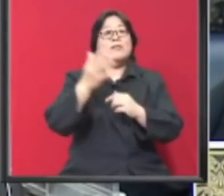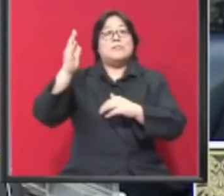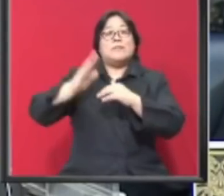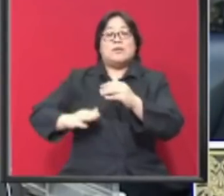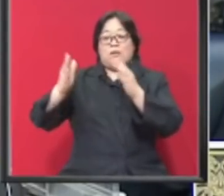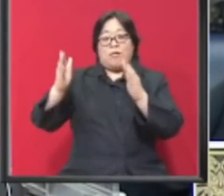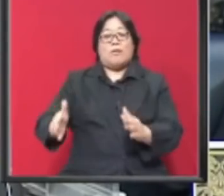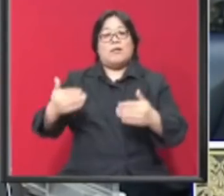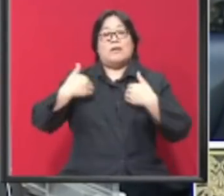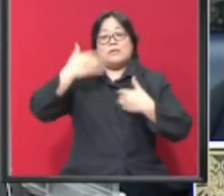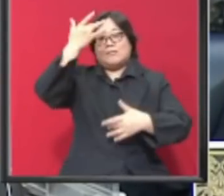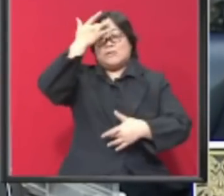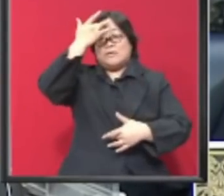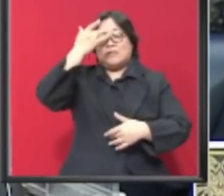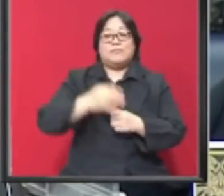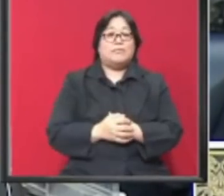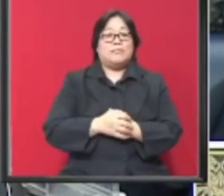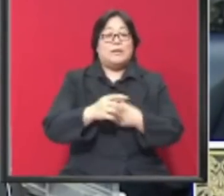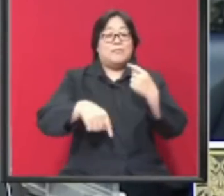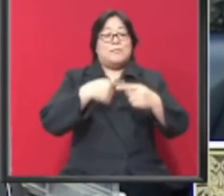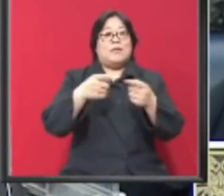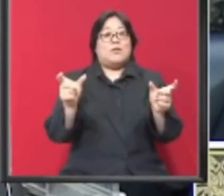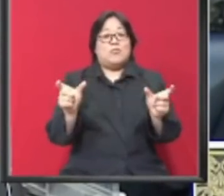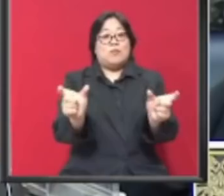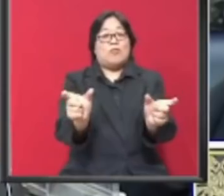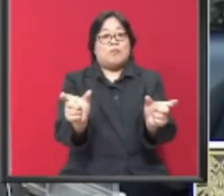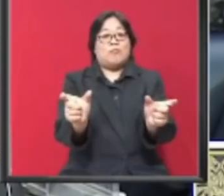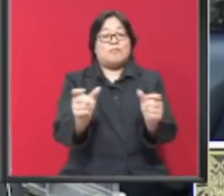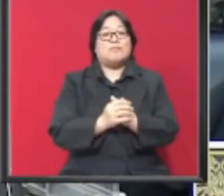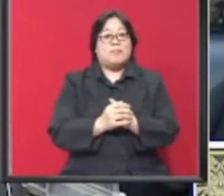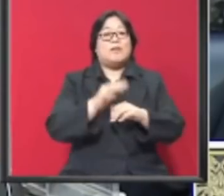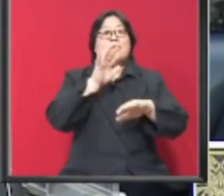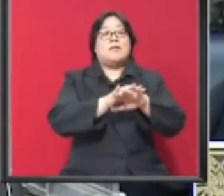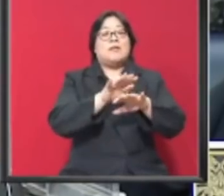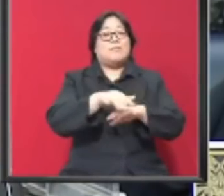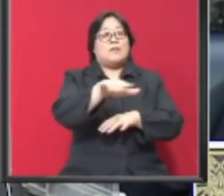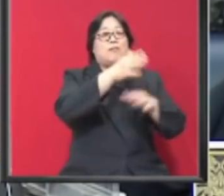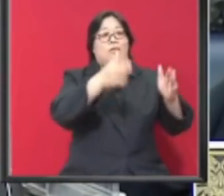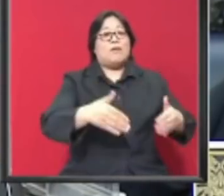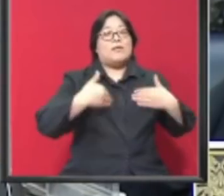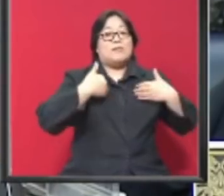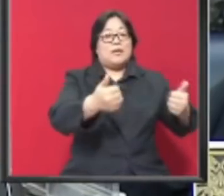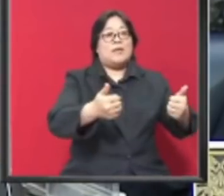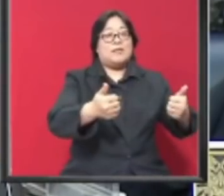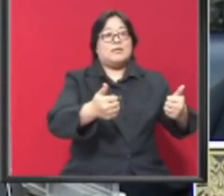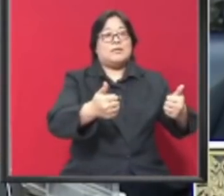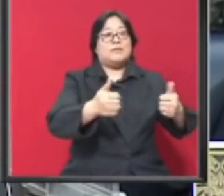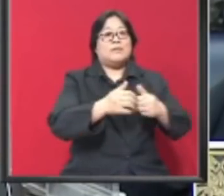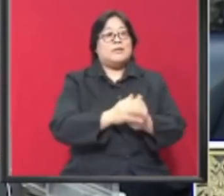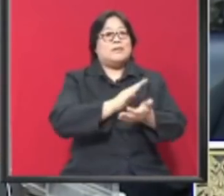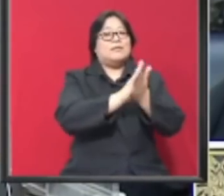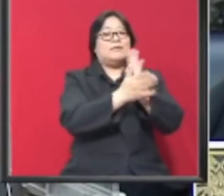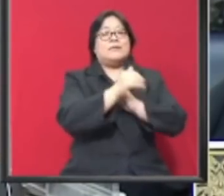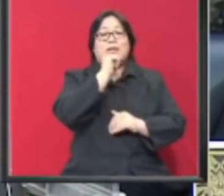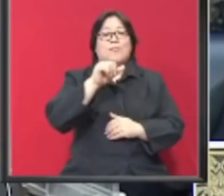sudah dijangkiti apabila Lockdown diadakan Lebih ramai mereka yang siap menjadi tidak berat